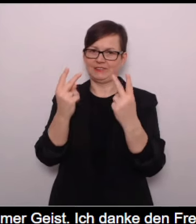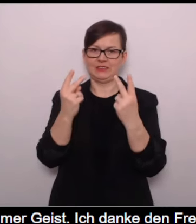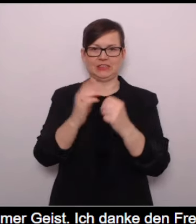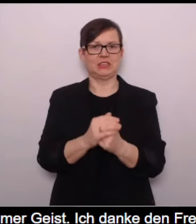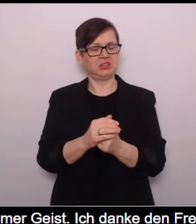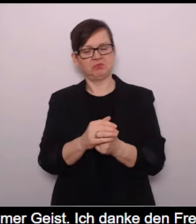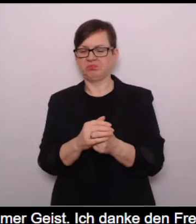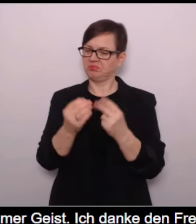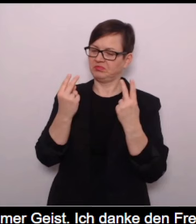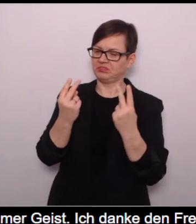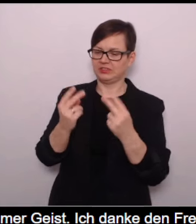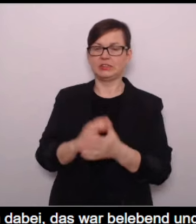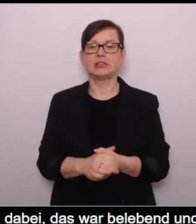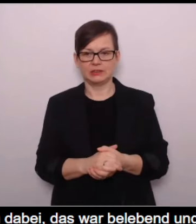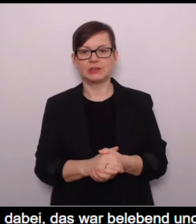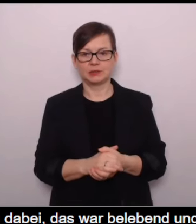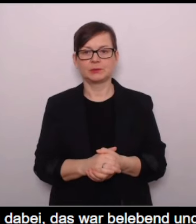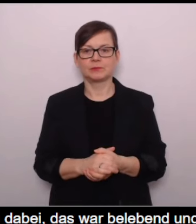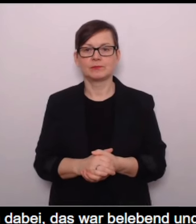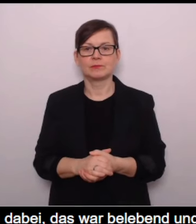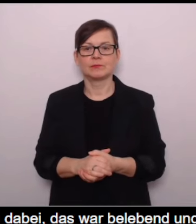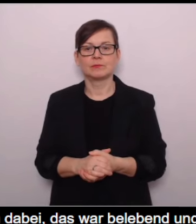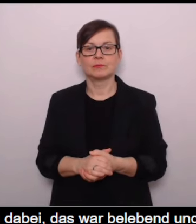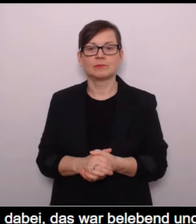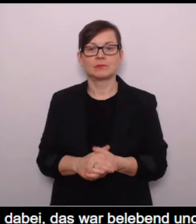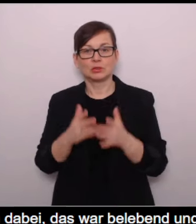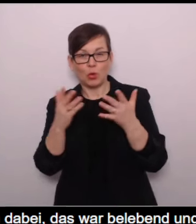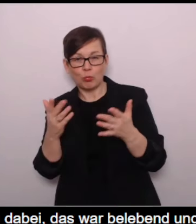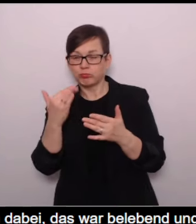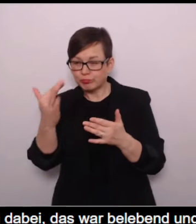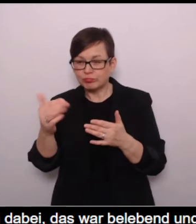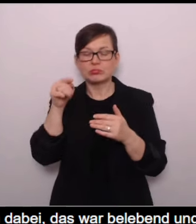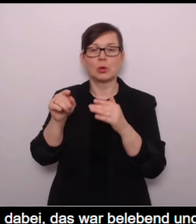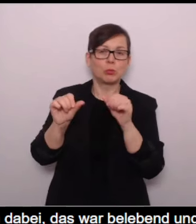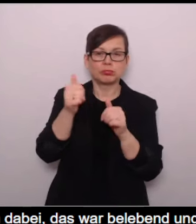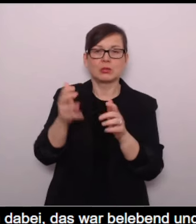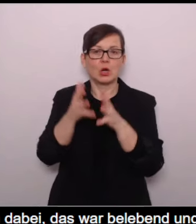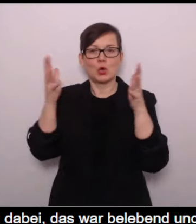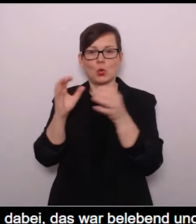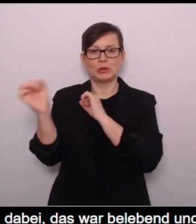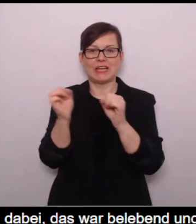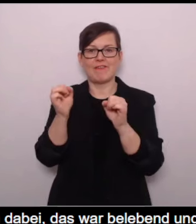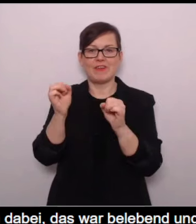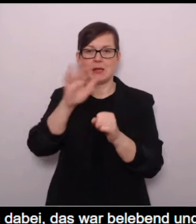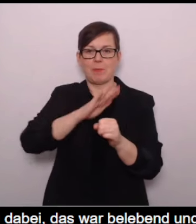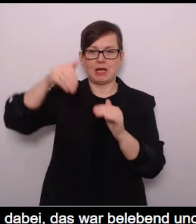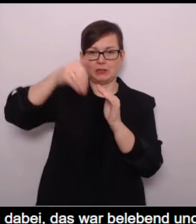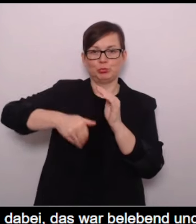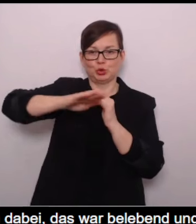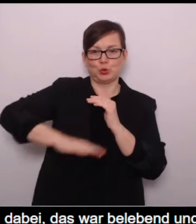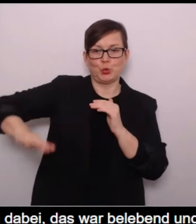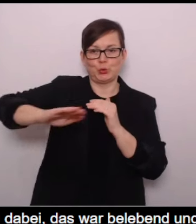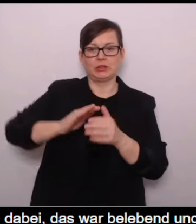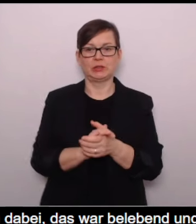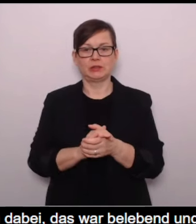sind ein Herzstück der Windstrategie des Freistaats Bayern. Es wäre der größte Windpark in